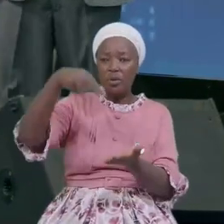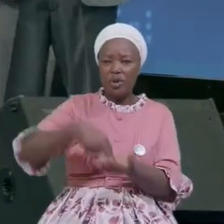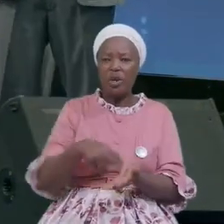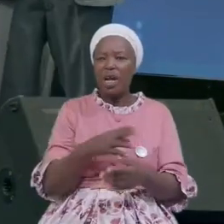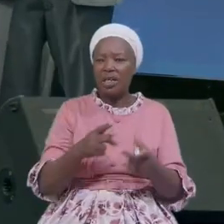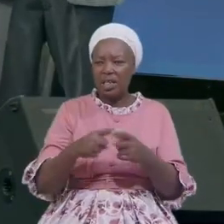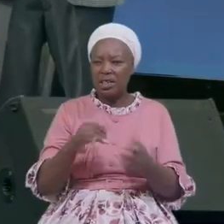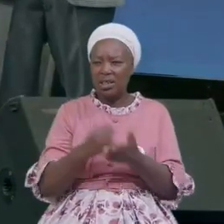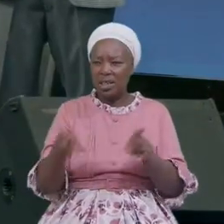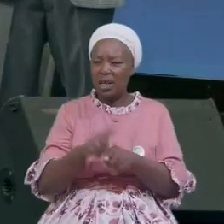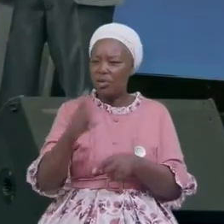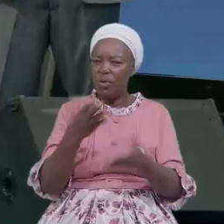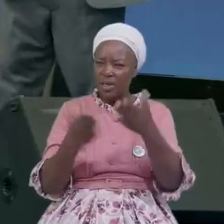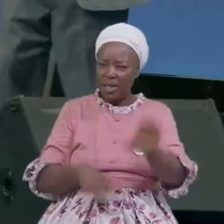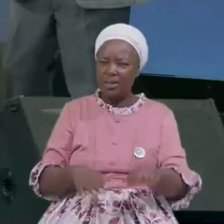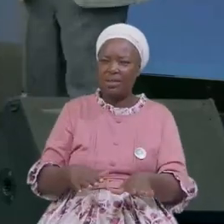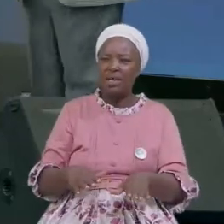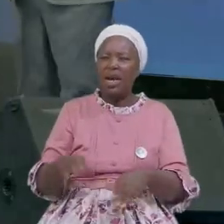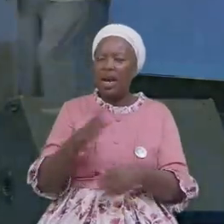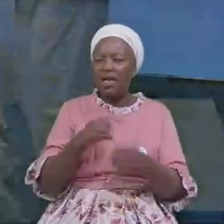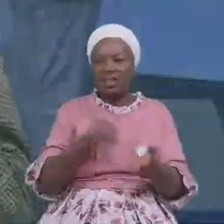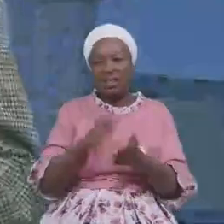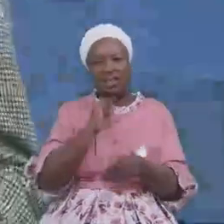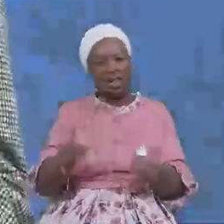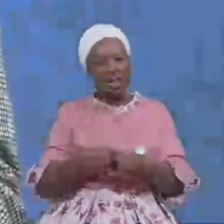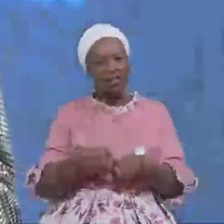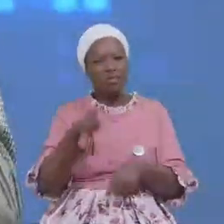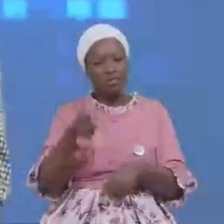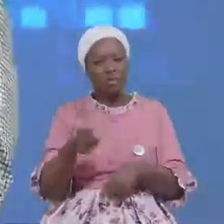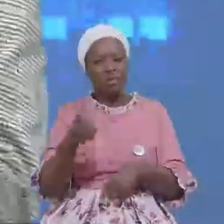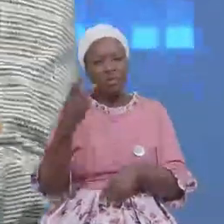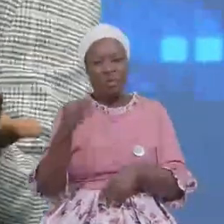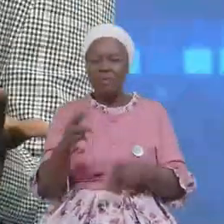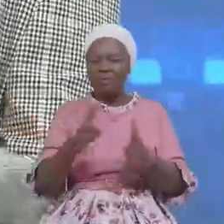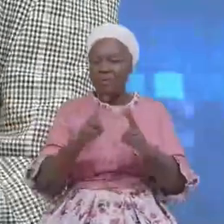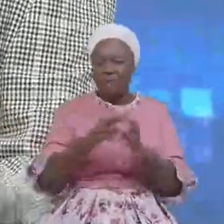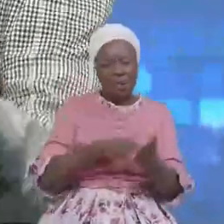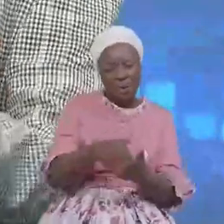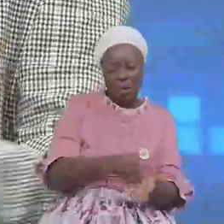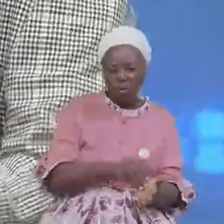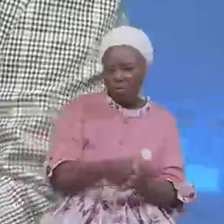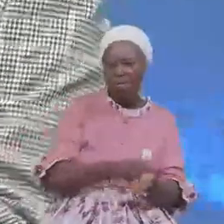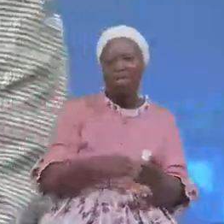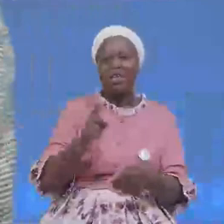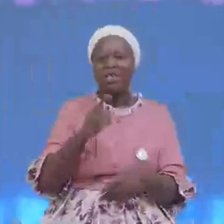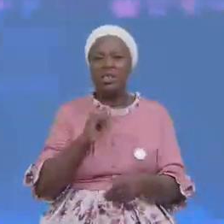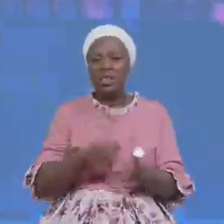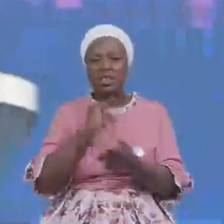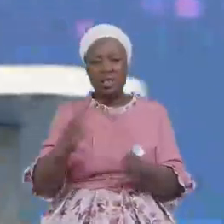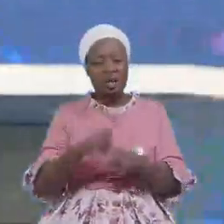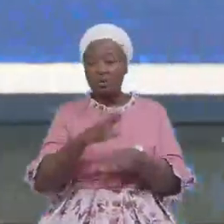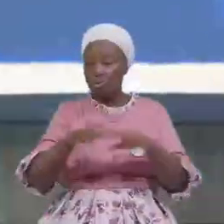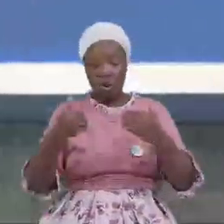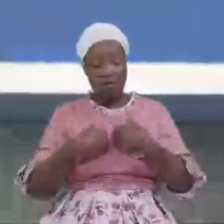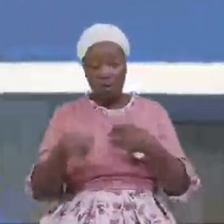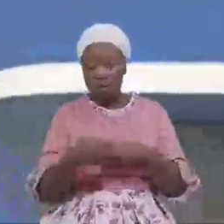C'est comme si tu étais mort. C'est comme si tu étais invalide. C'est comme si tu n'avais plus rien, que tu ne pouvais plus